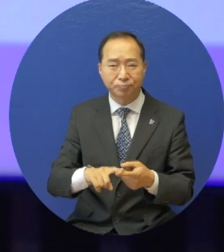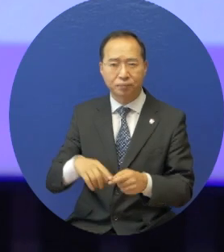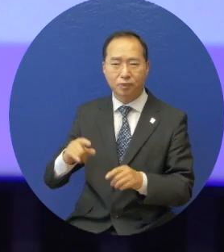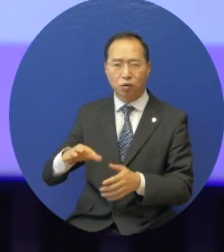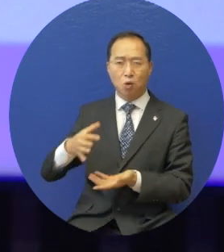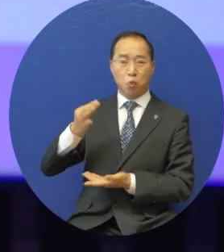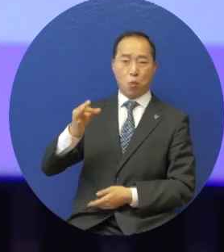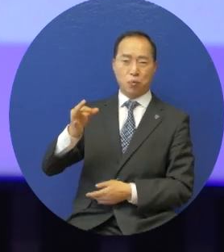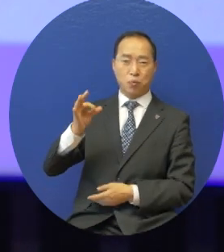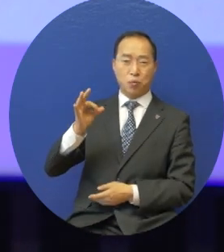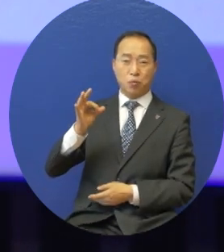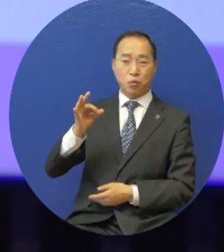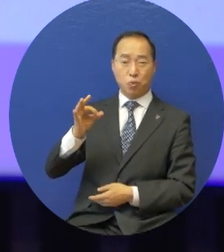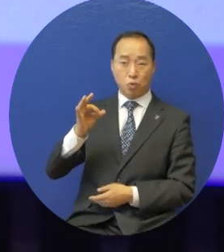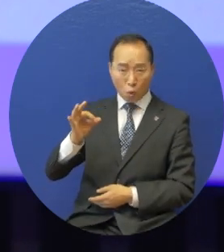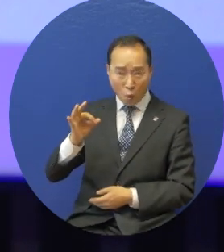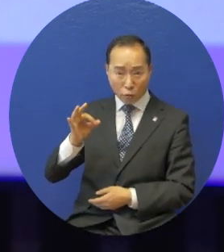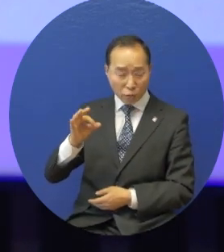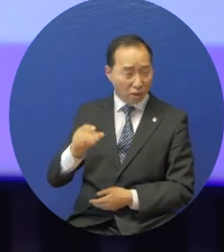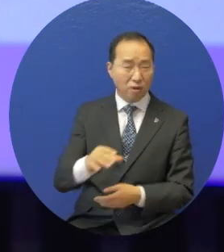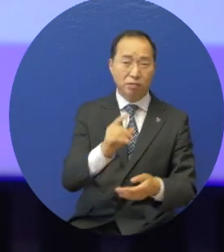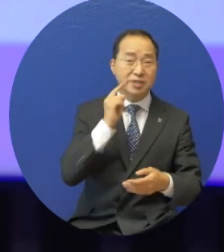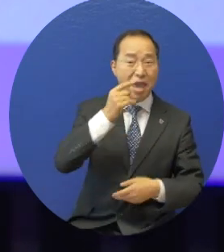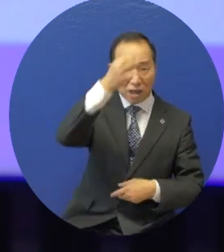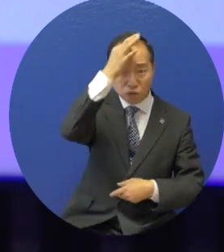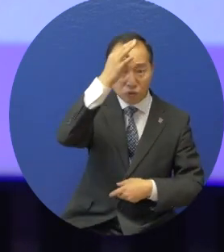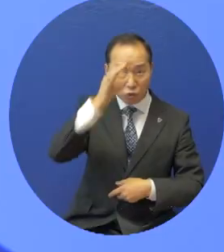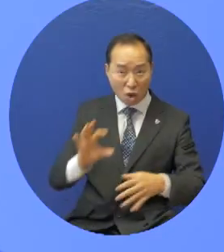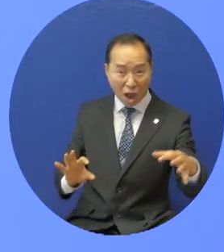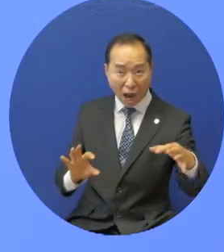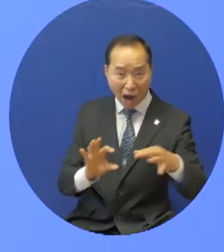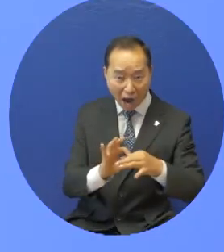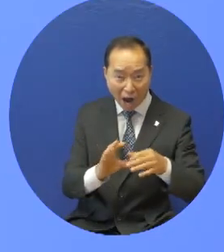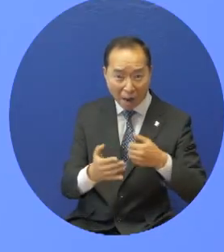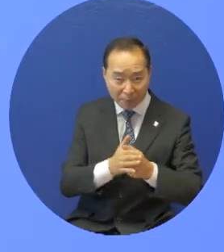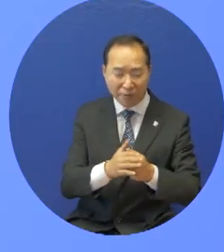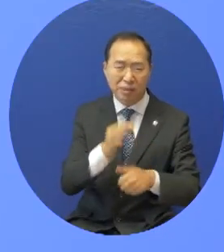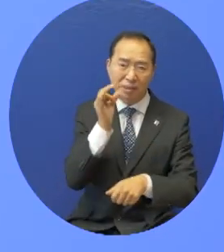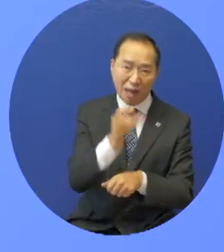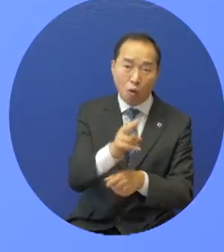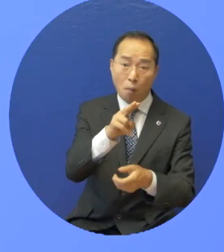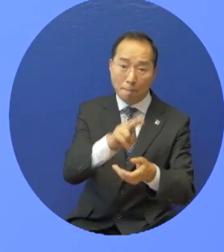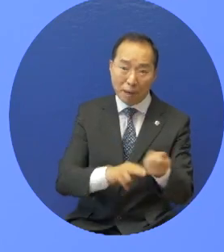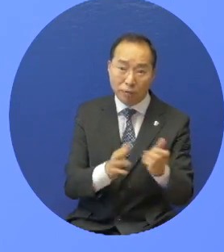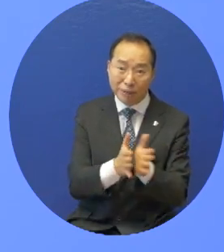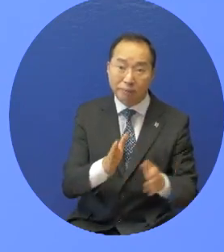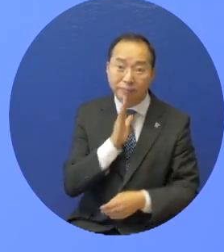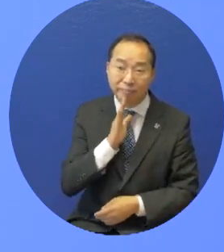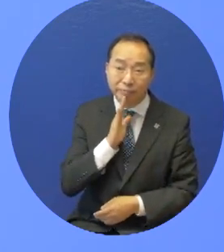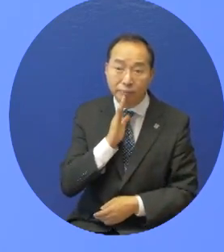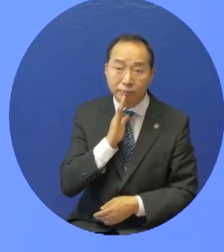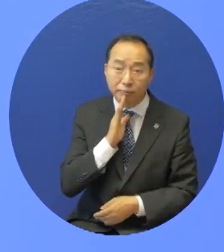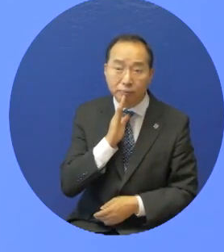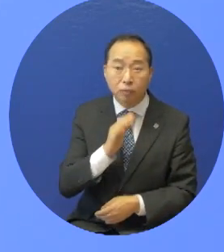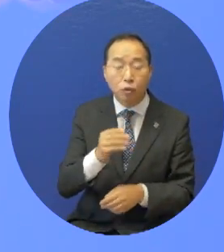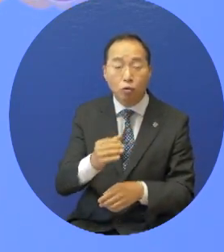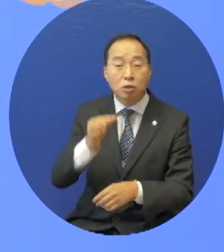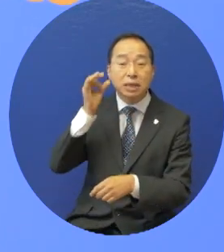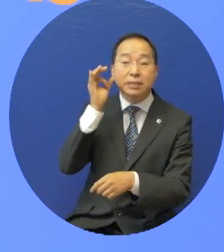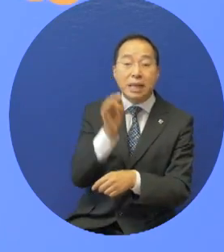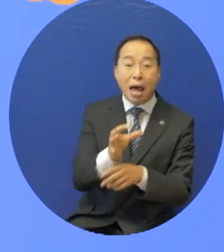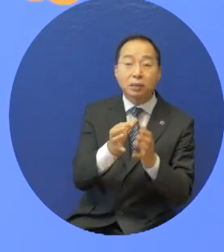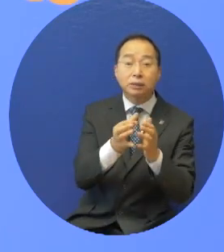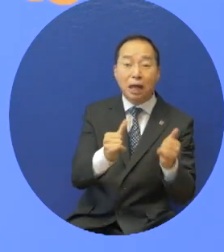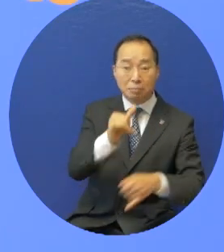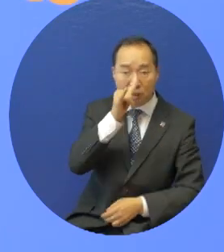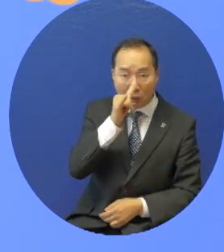이게 이제 자본이라고 하는, 또는 돈이라고 하는 것과 예술이 손을 잡으면 상품화가 반드시 필요하죠. 그런데 상품화가 되었다라고 하는 것은